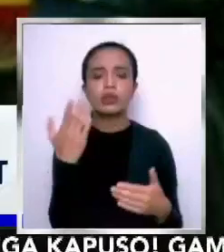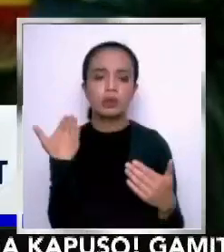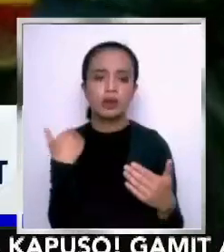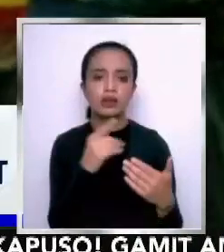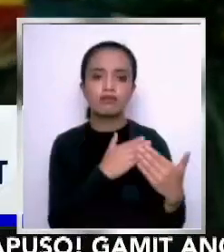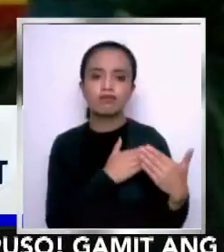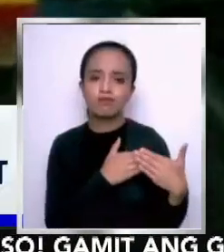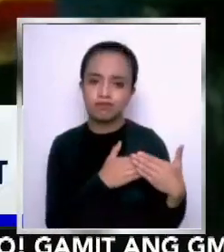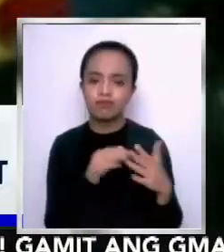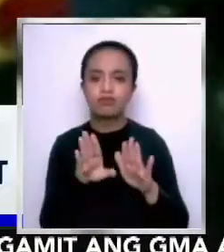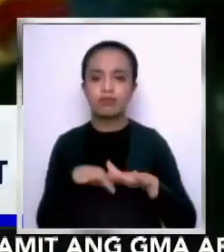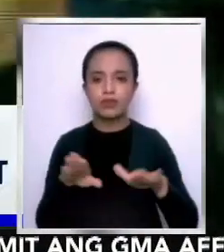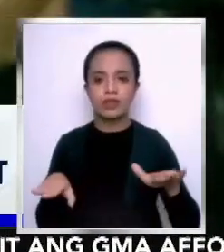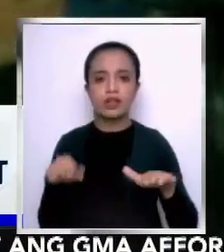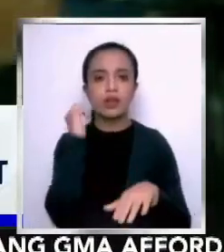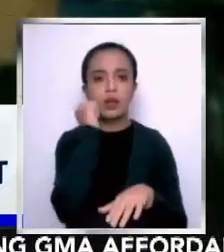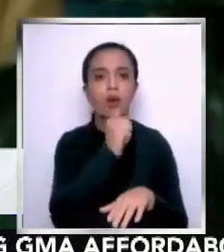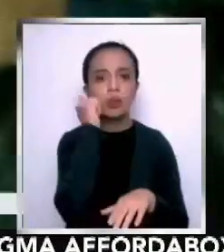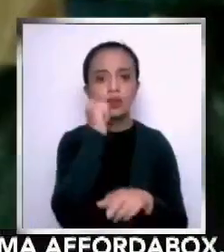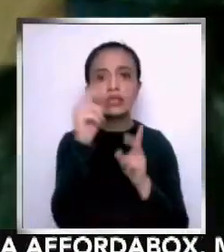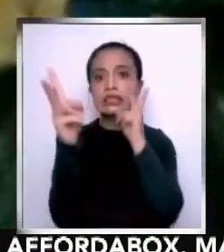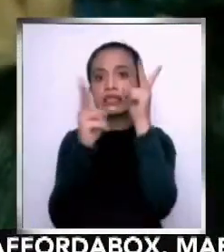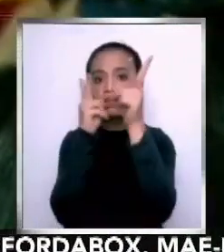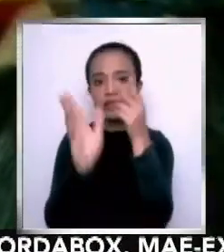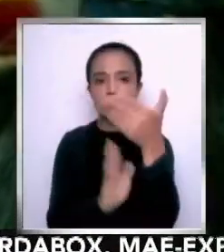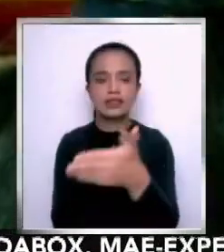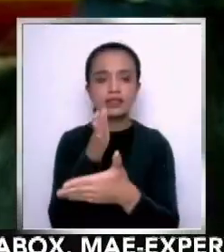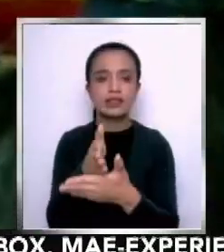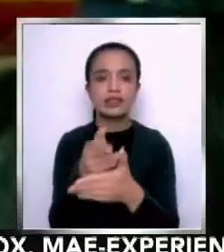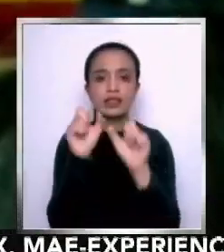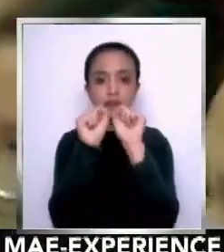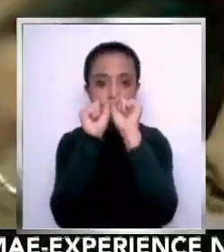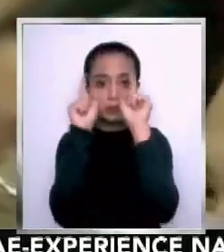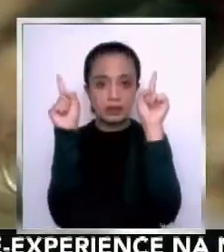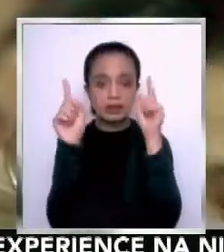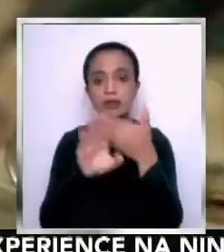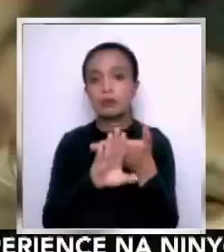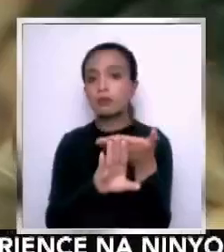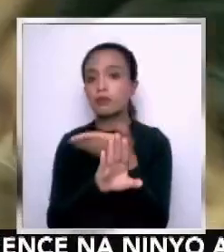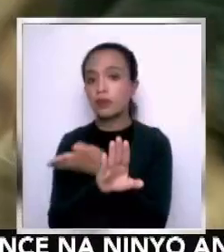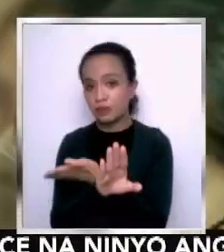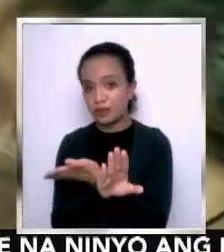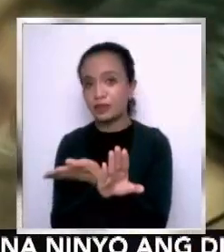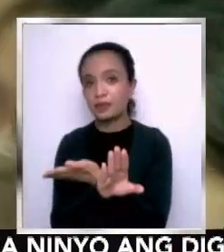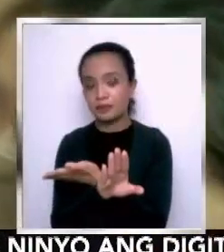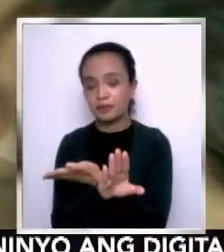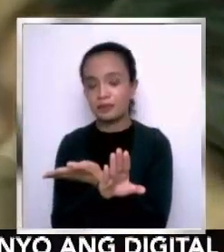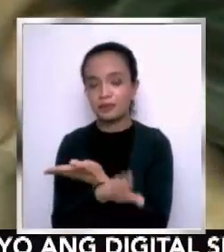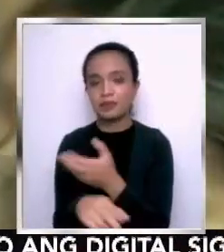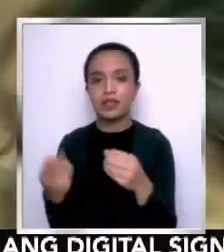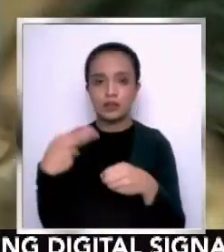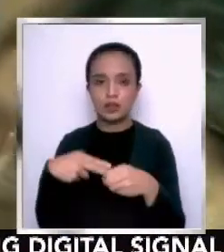na lagi rin niyang binibisita at sinosorpresa bago pa man siya pumasok sa politika.